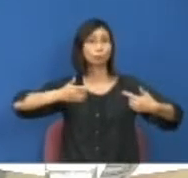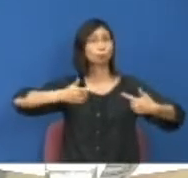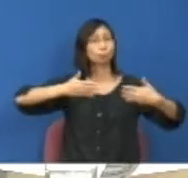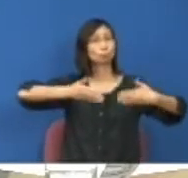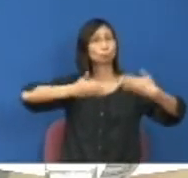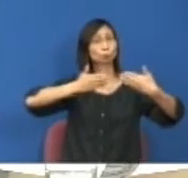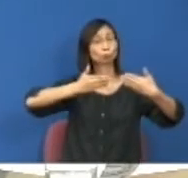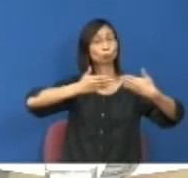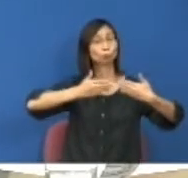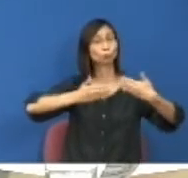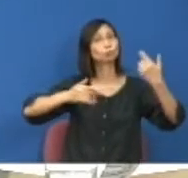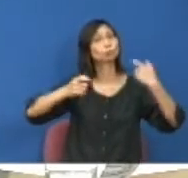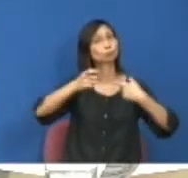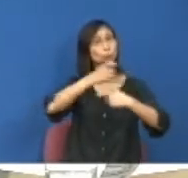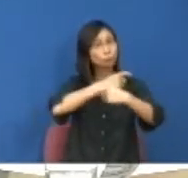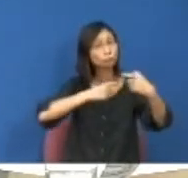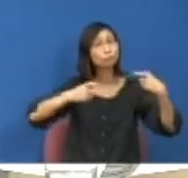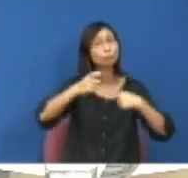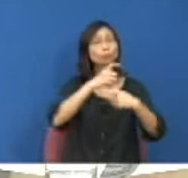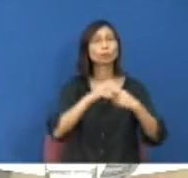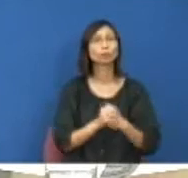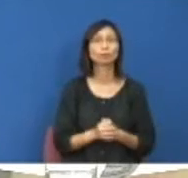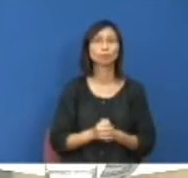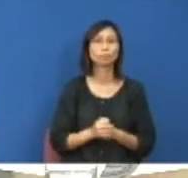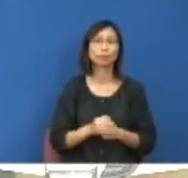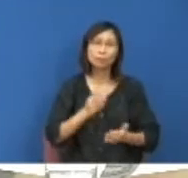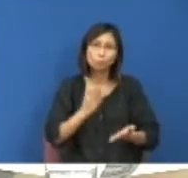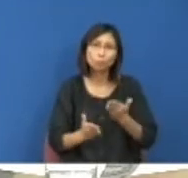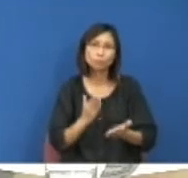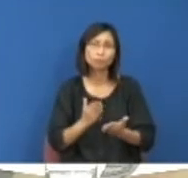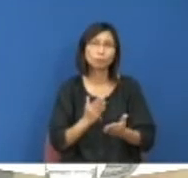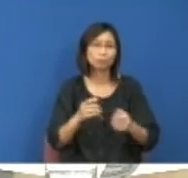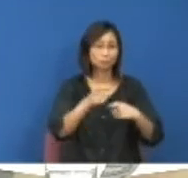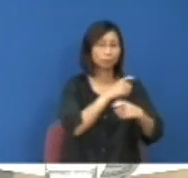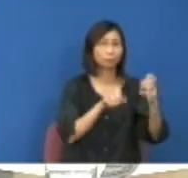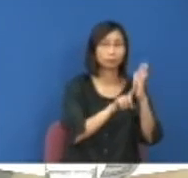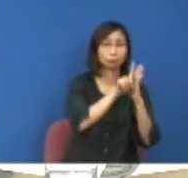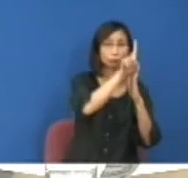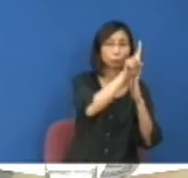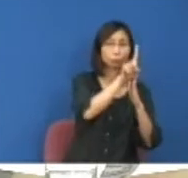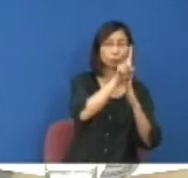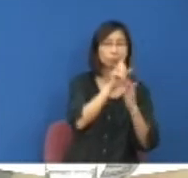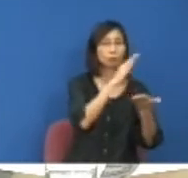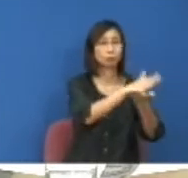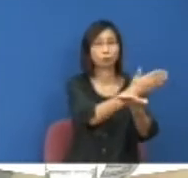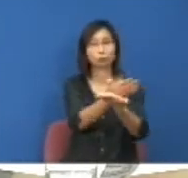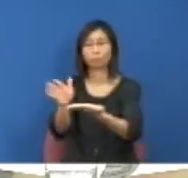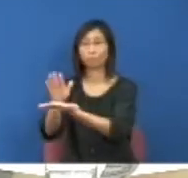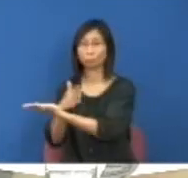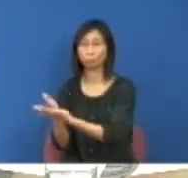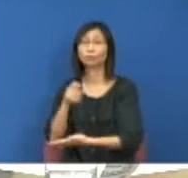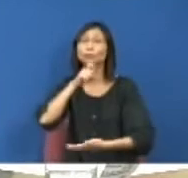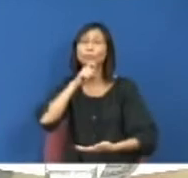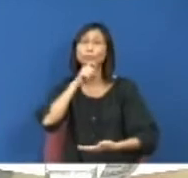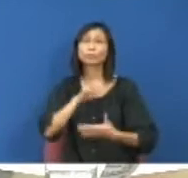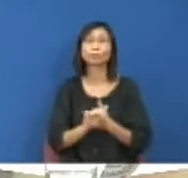攞少啲嘅。即使係喺個經濟上升嘅時候，大家都有得分。其實分得多分得少，你永